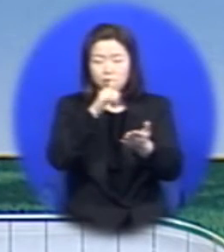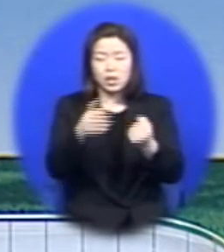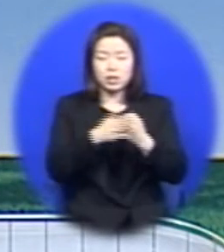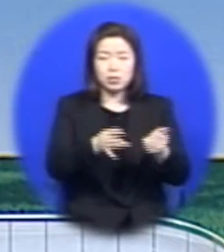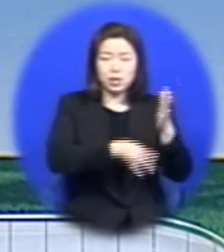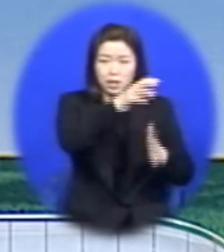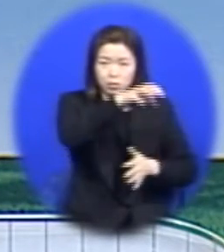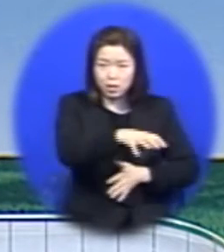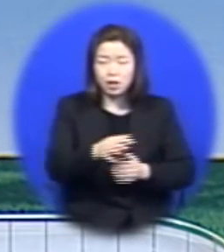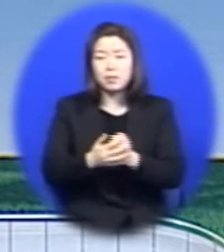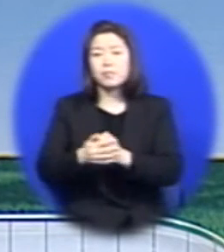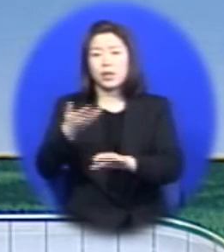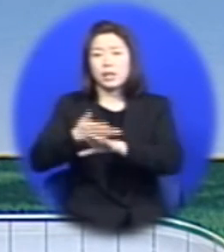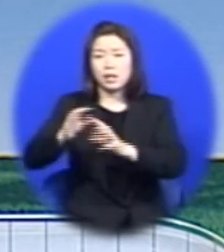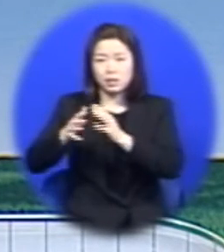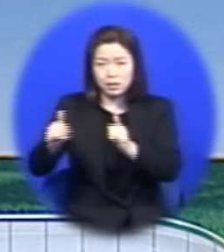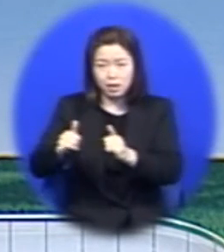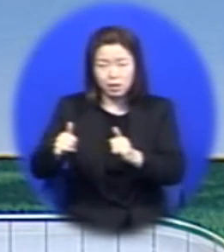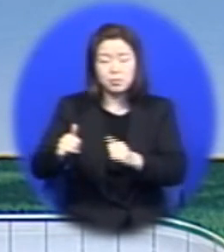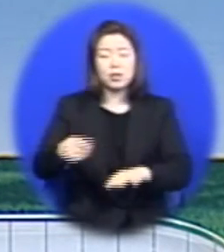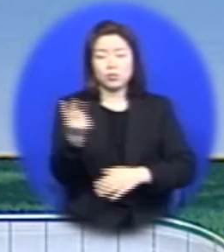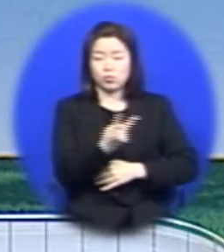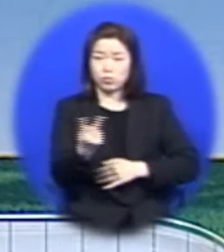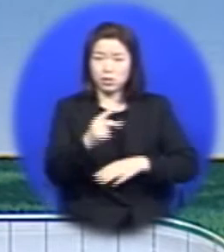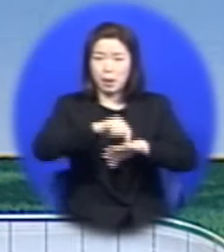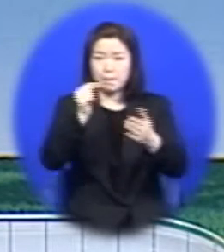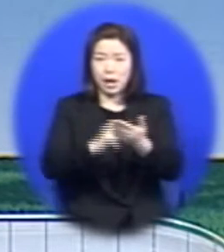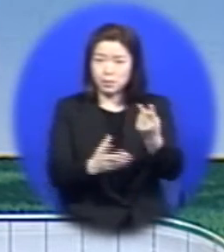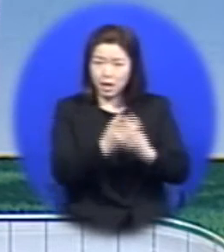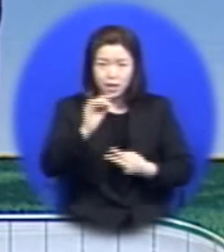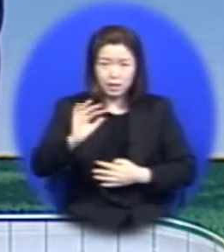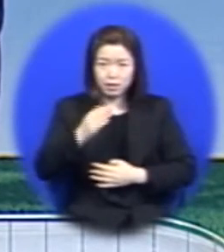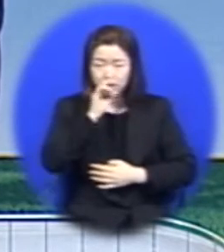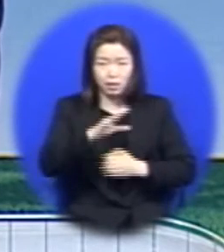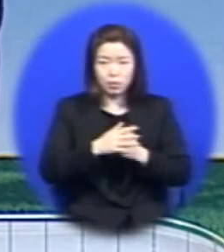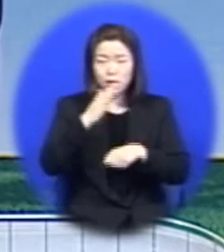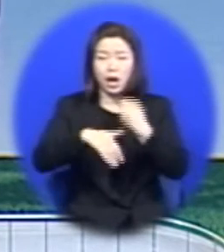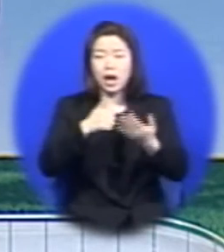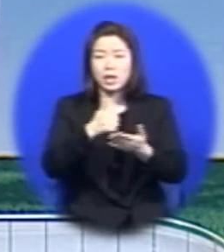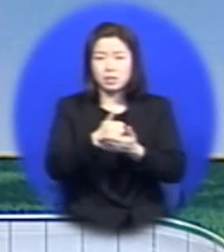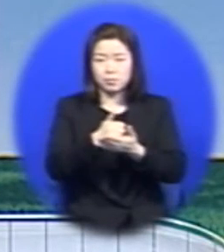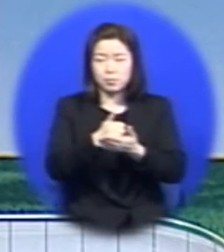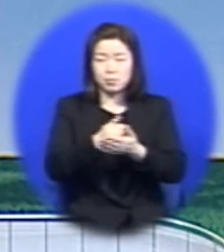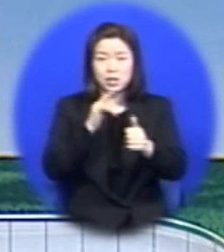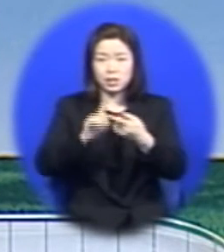마음으로 온전히 하나 되고 하나님의 뜻에 대한 한 마음이 아직도 없었던